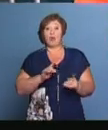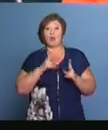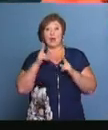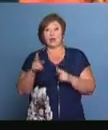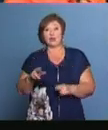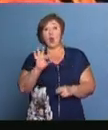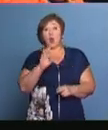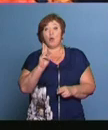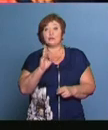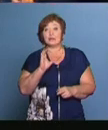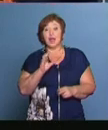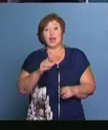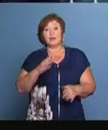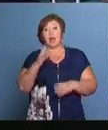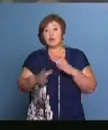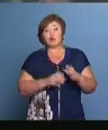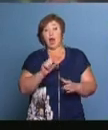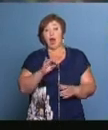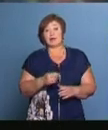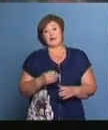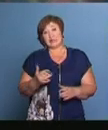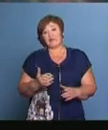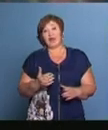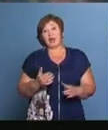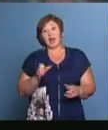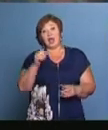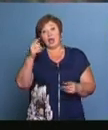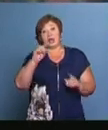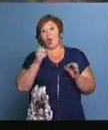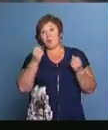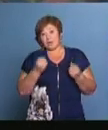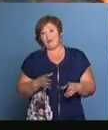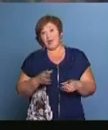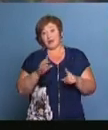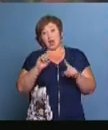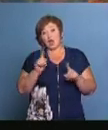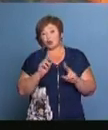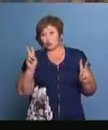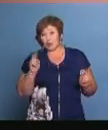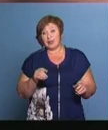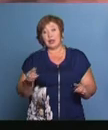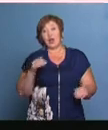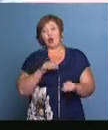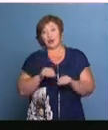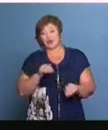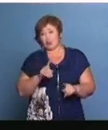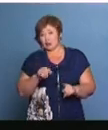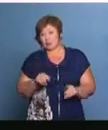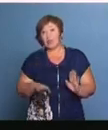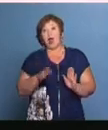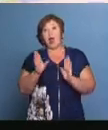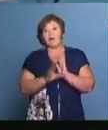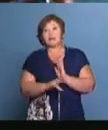Омск на международный арт-фестиваль «Обыкновенное чудо». Везут спектакль «Теремок» и хореографические номера. А в конце ноября в